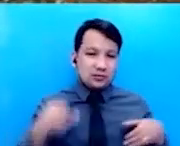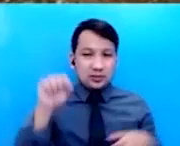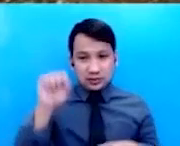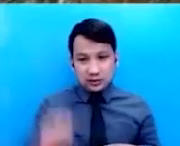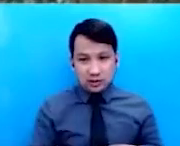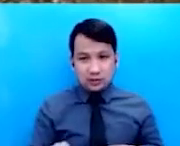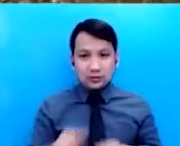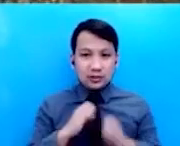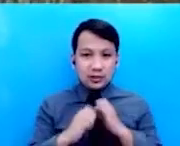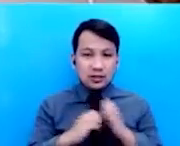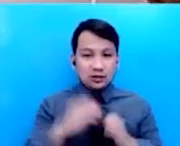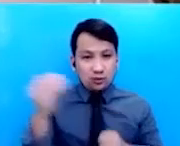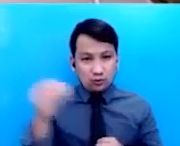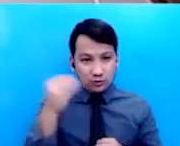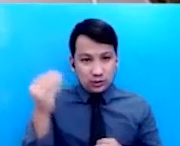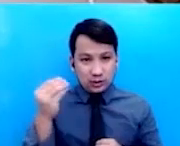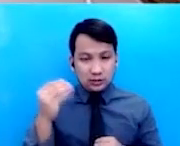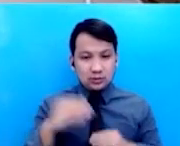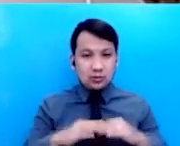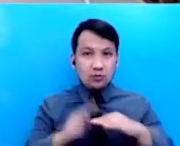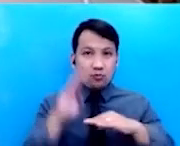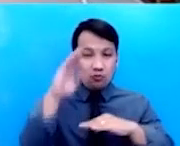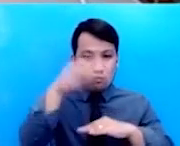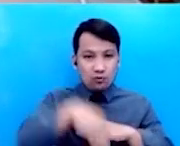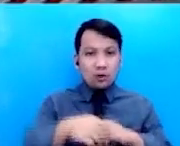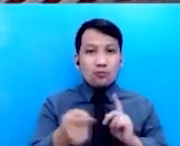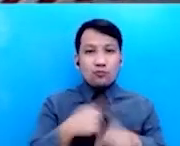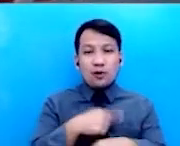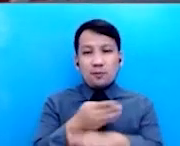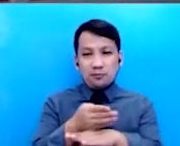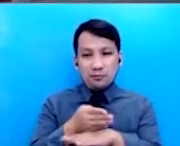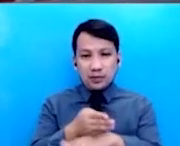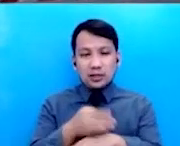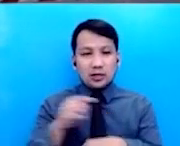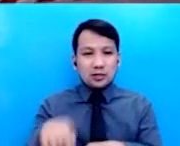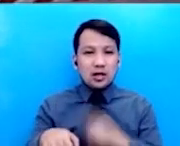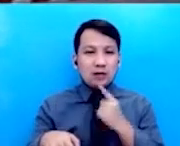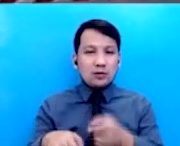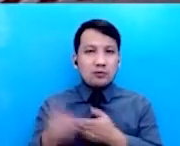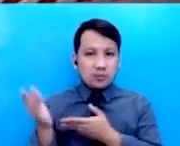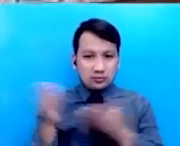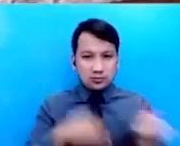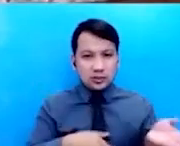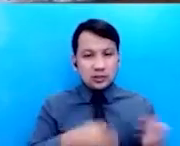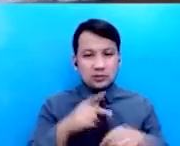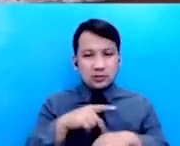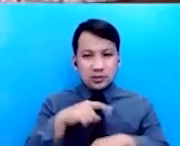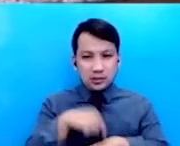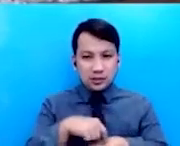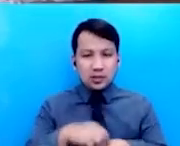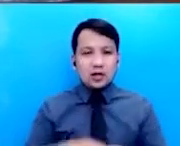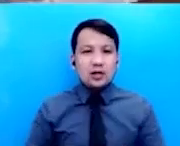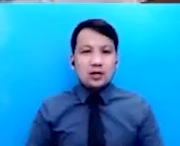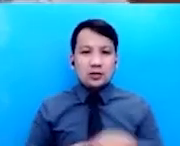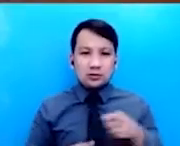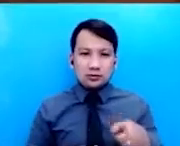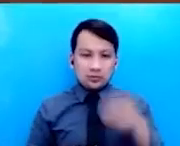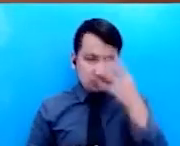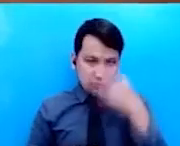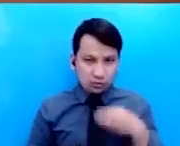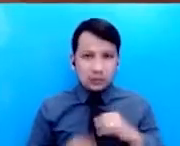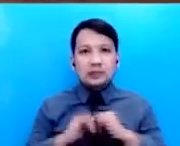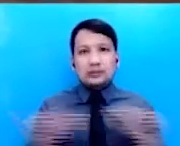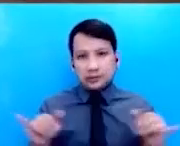EDSA Ortigas flyover. Galing umano ng Bataan ang oil tanker at mag-deliver sana sa Parañaque. Ang driver, nakatulog